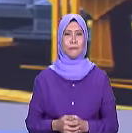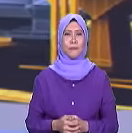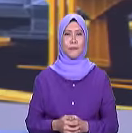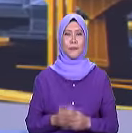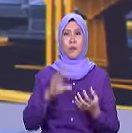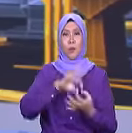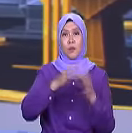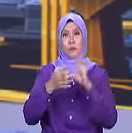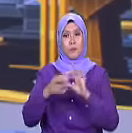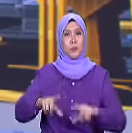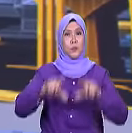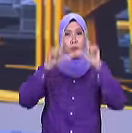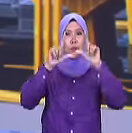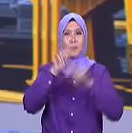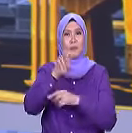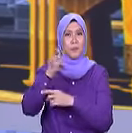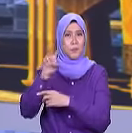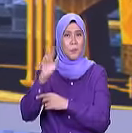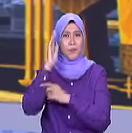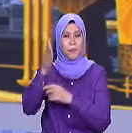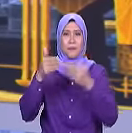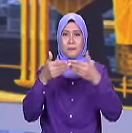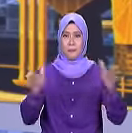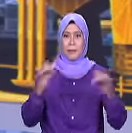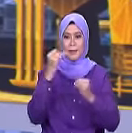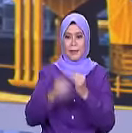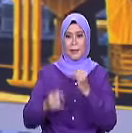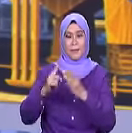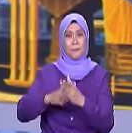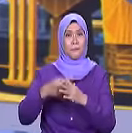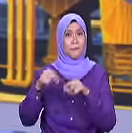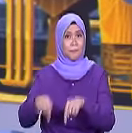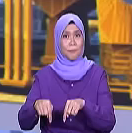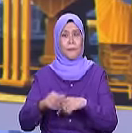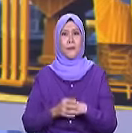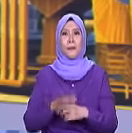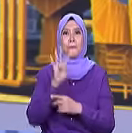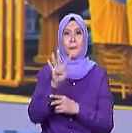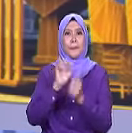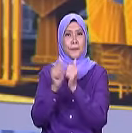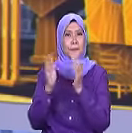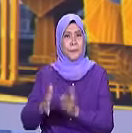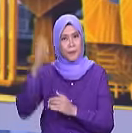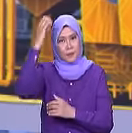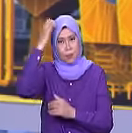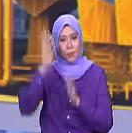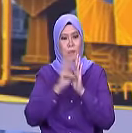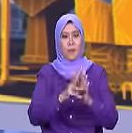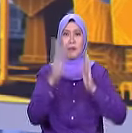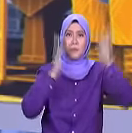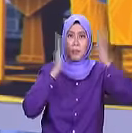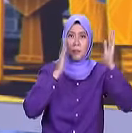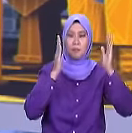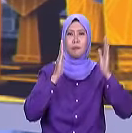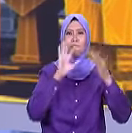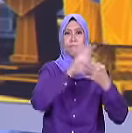Menjelang Olimpik Tokyo 2020 yang akan membuka tirai hujung bulan ini, empat atlet Selangor yang akan mewakili Malaysia ke